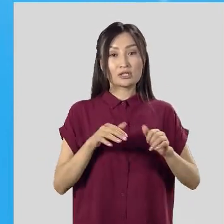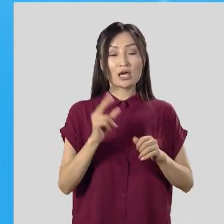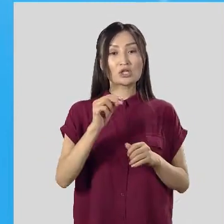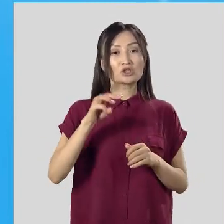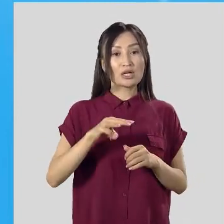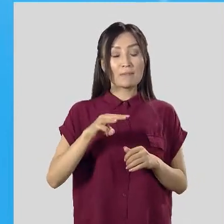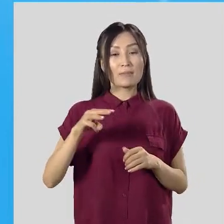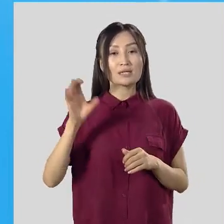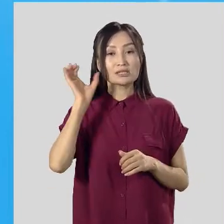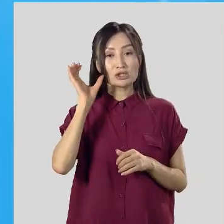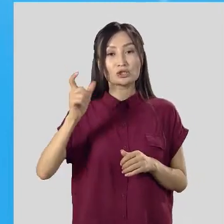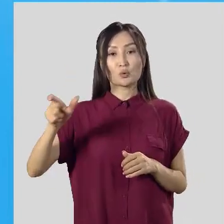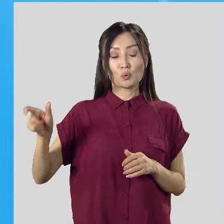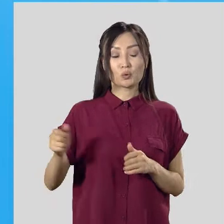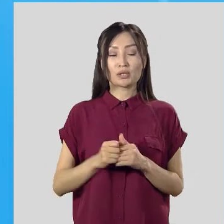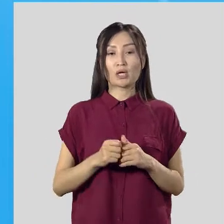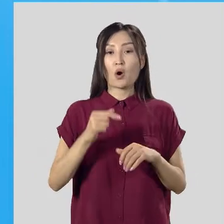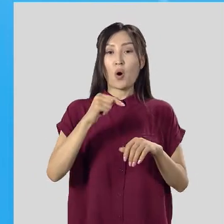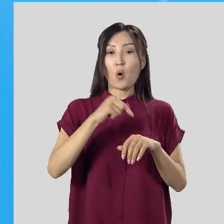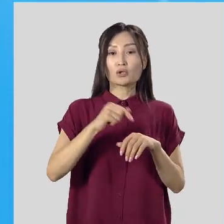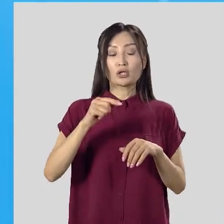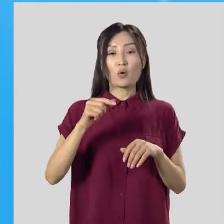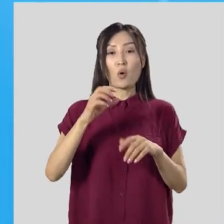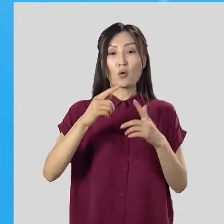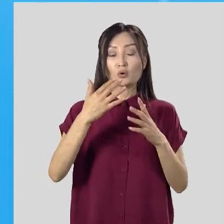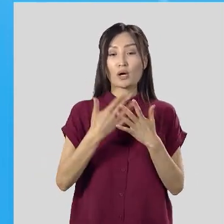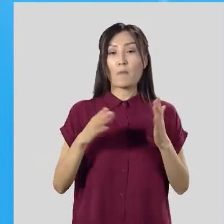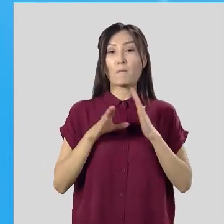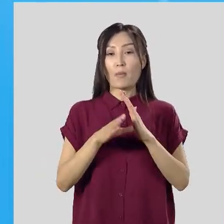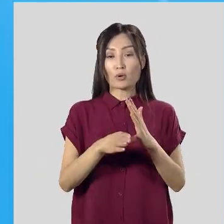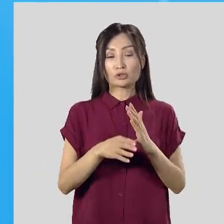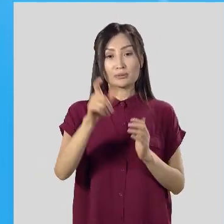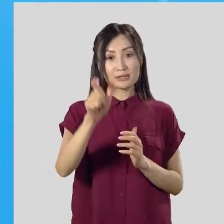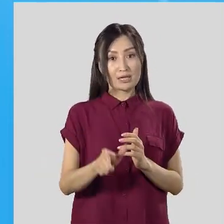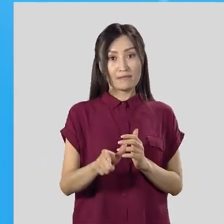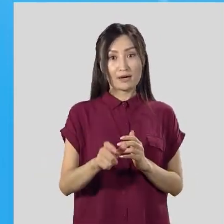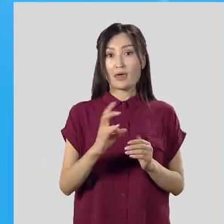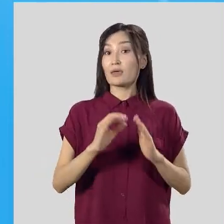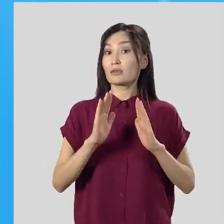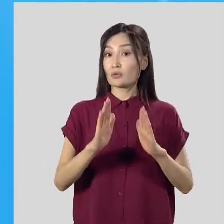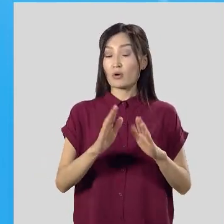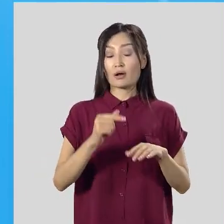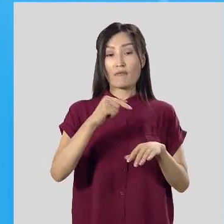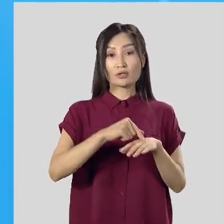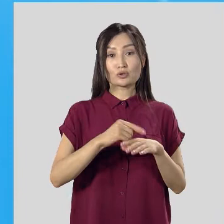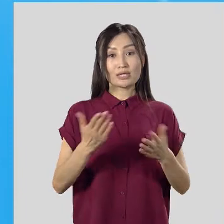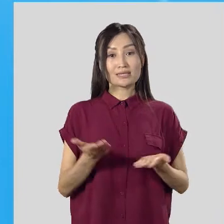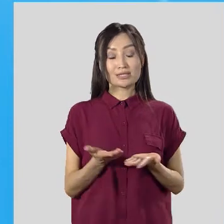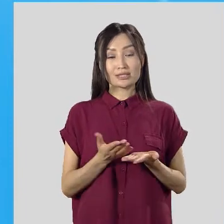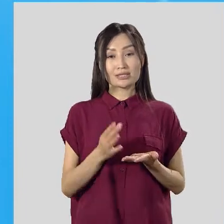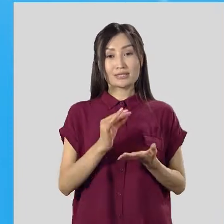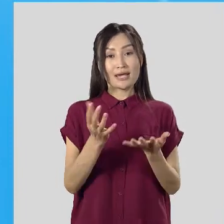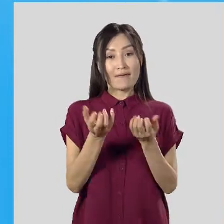чем слышащие люди. Органы чувств являются помощниками человека не только в ощущении жизни